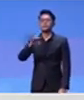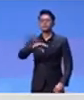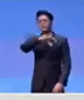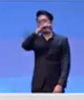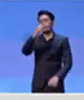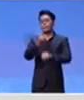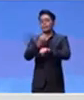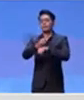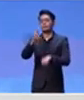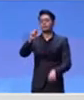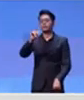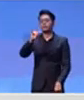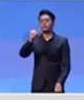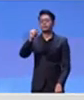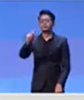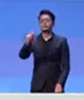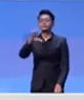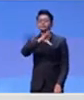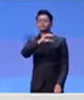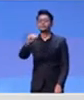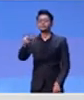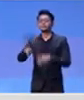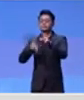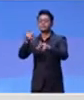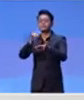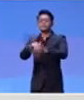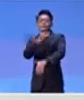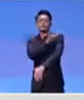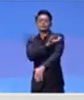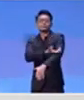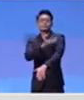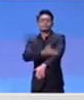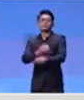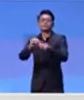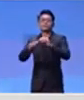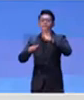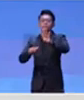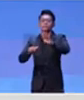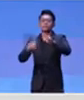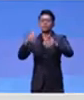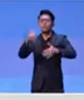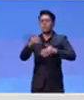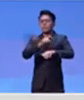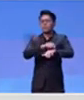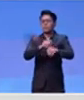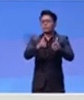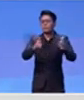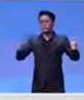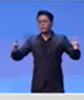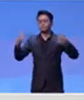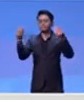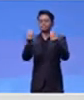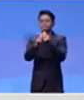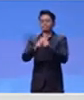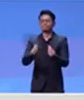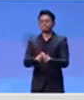Rakit, di mana penduduk di sini merupakan generasi keempat dan pastinya peredaran zaman menyebabkan pertambahan penduduk di